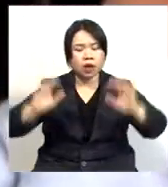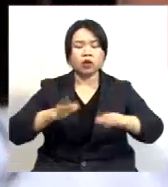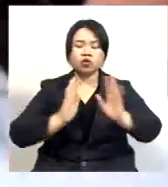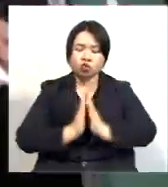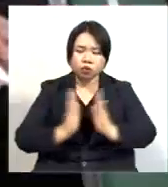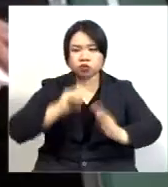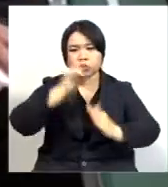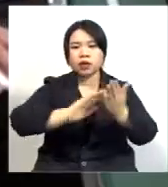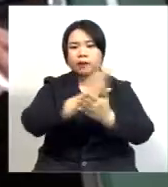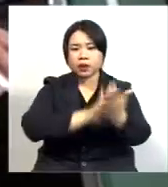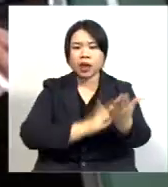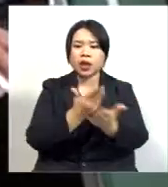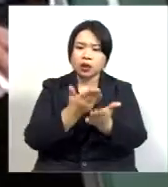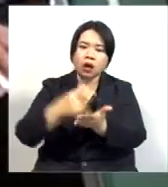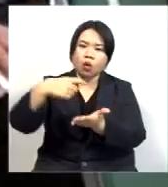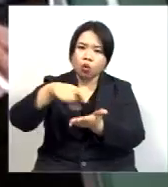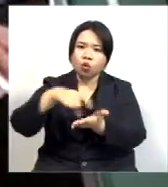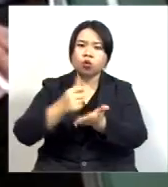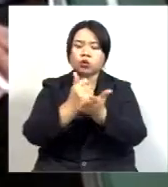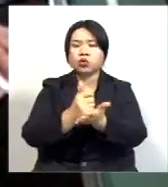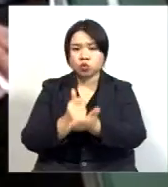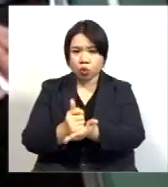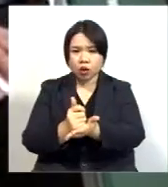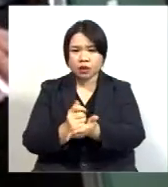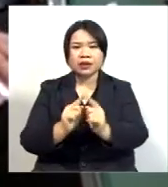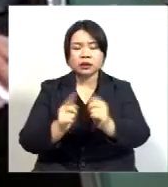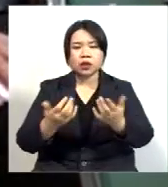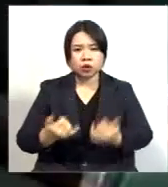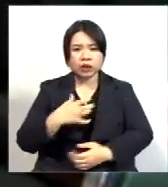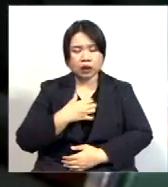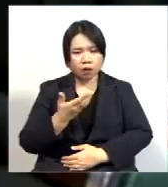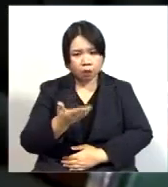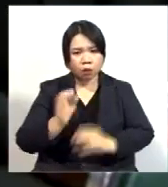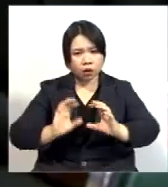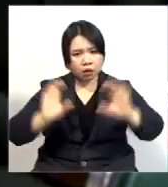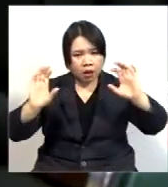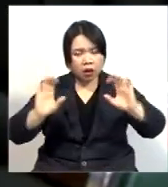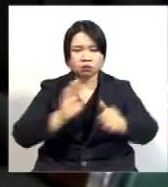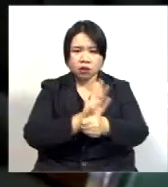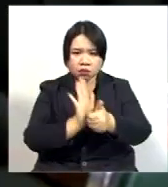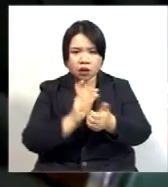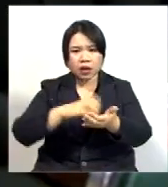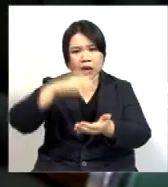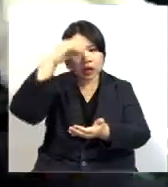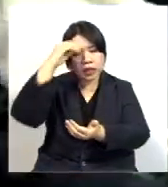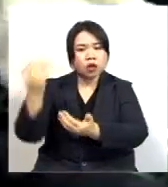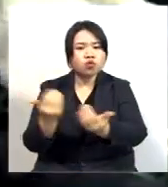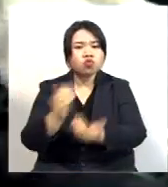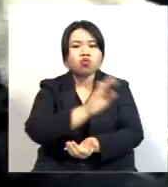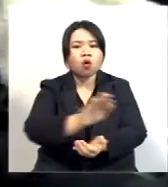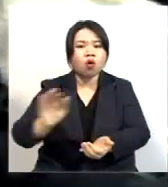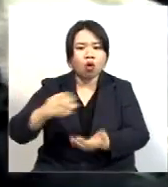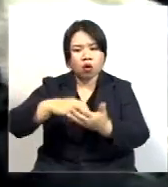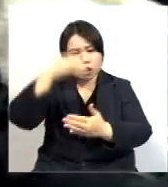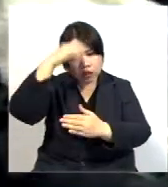ศที่ได้ร่วมมอบเงินช่วยเหลือในครั้งนี้แต่ต้องการให้ทางภาครัฐช่วยดูแลด้านการศึกษาของบุตรหลานจนจบการศึกษาม